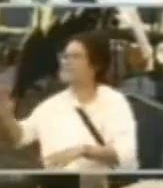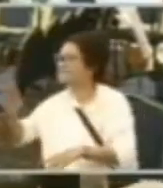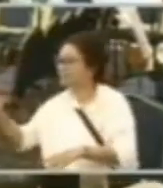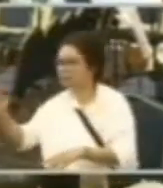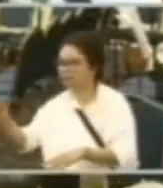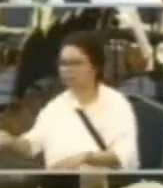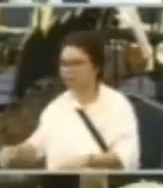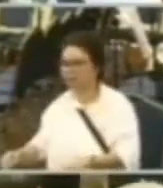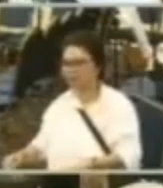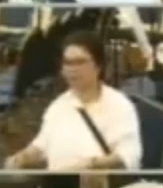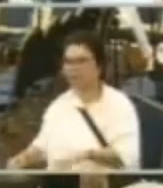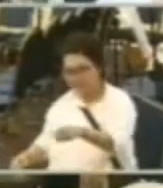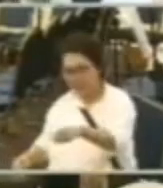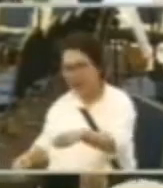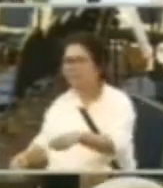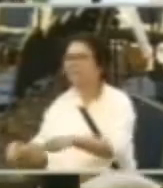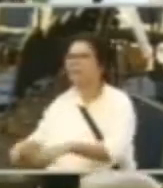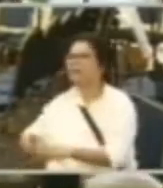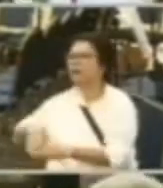Bruder setuju.